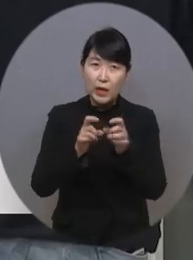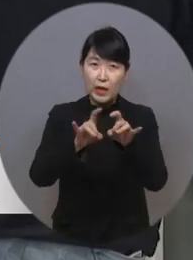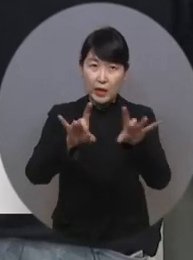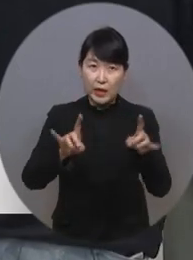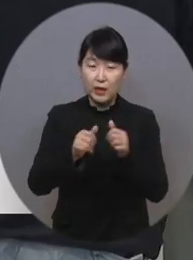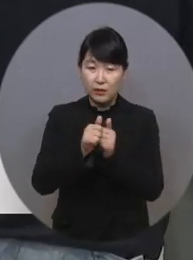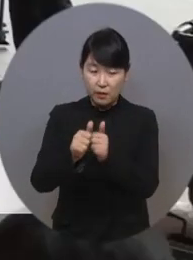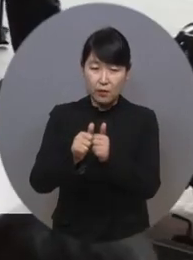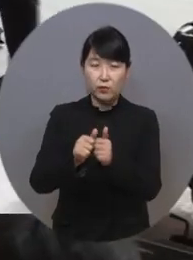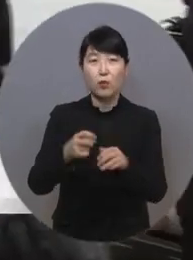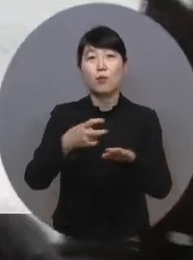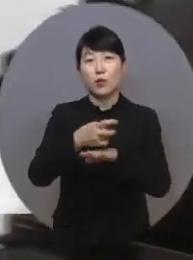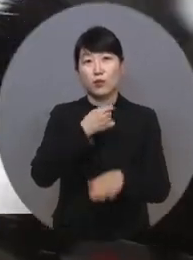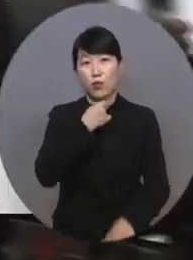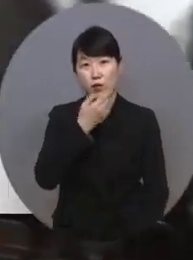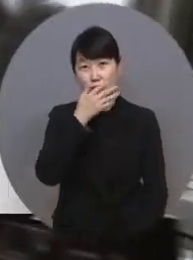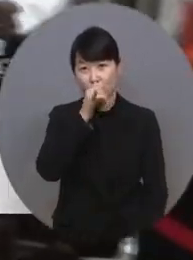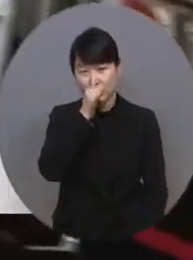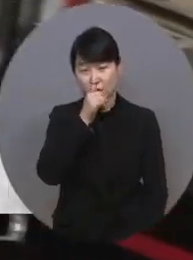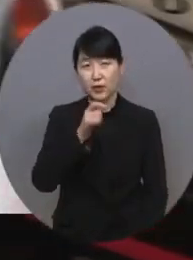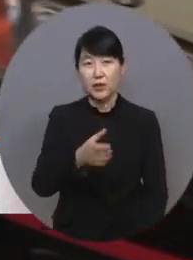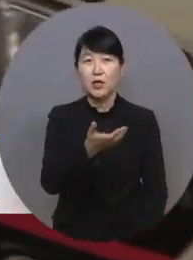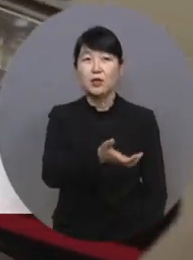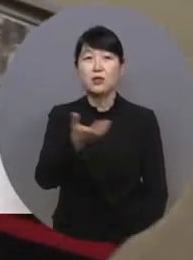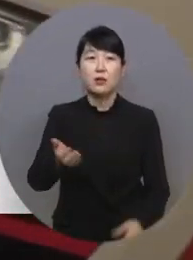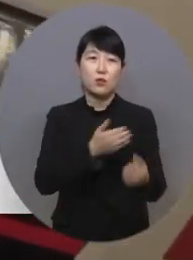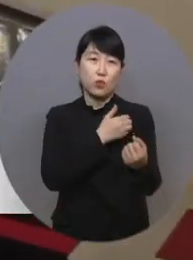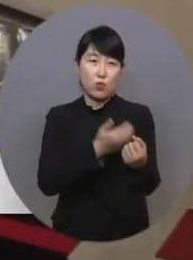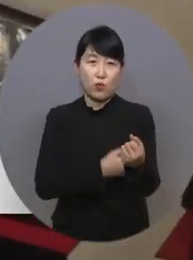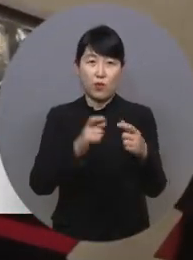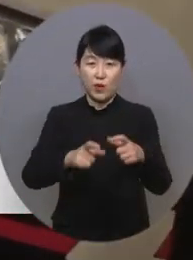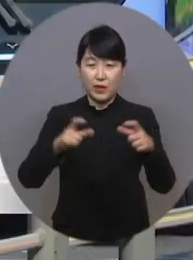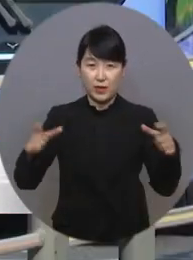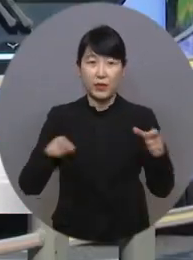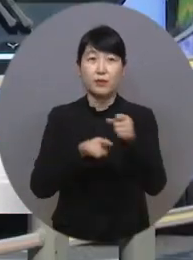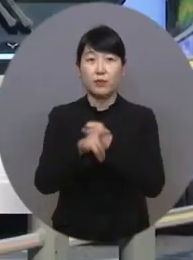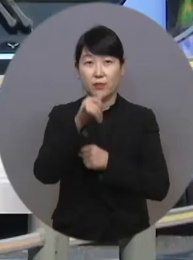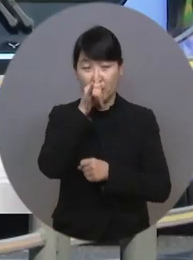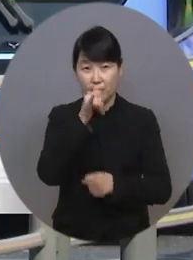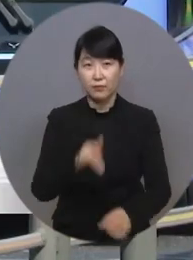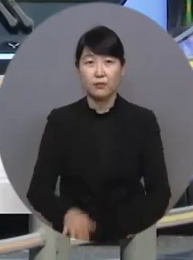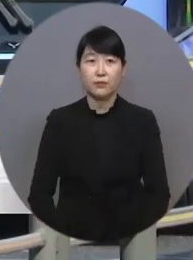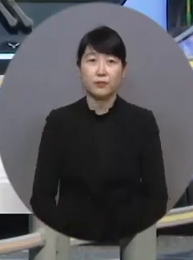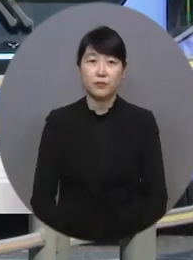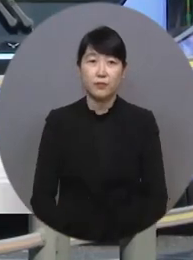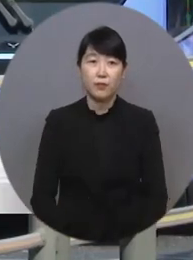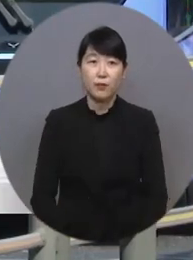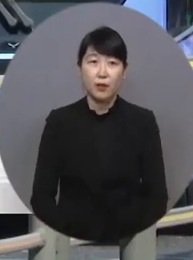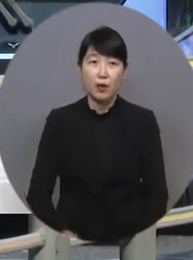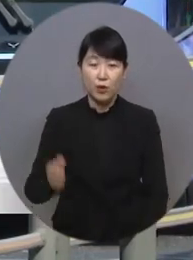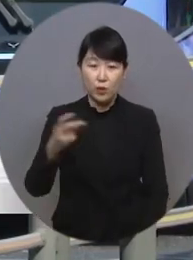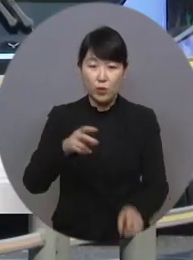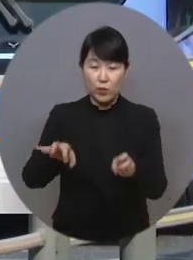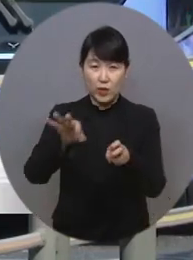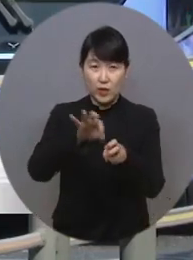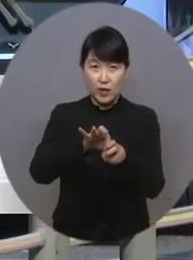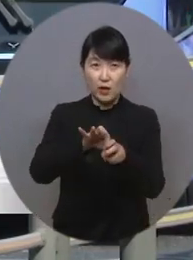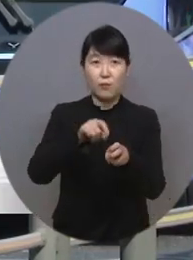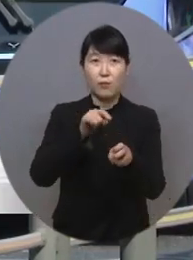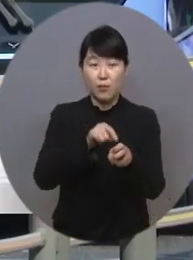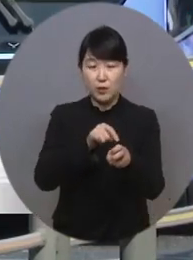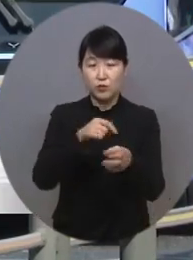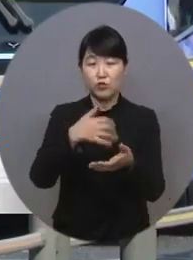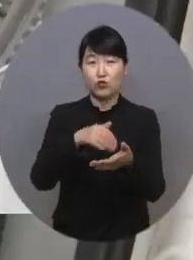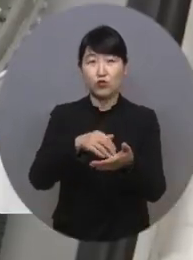이동수단 선택권과 이동권 보장 수준 확대를 도모할 방침입니다. 또한 내년까지 저상버스 708대를